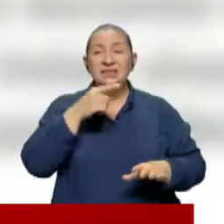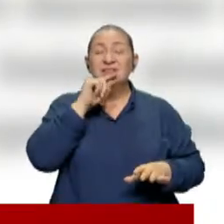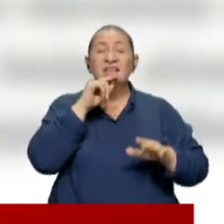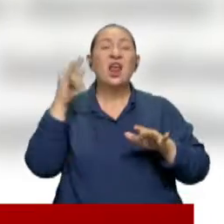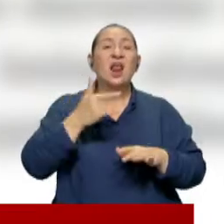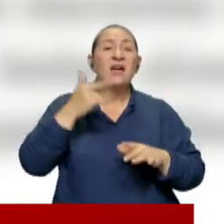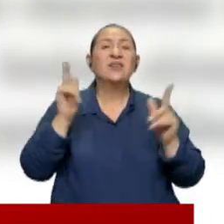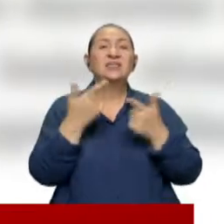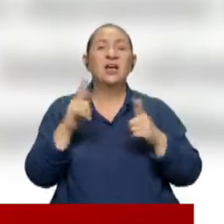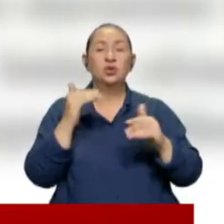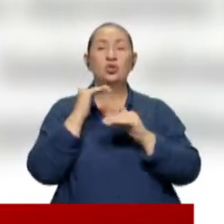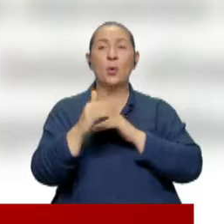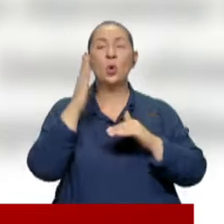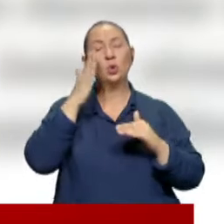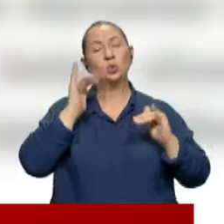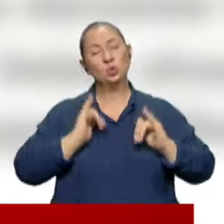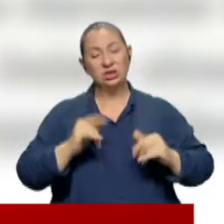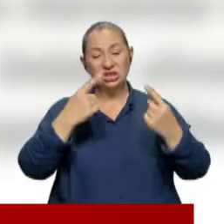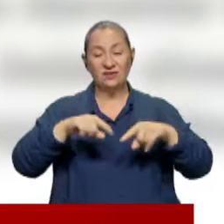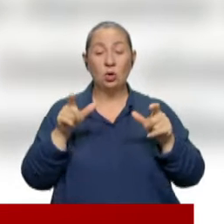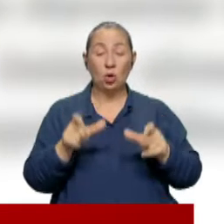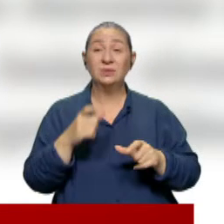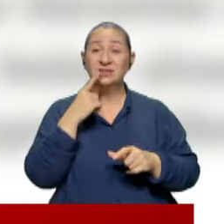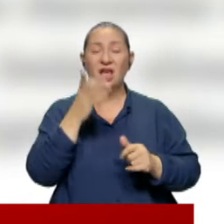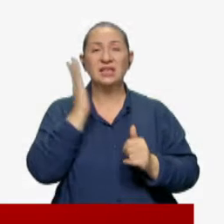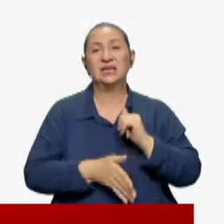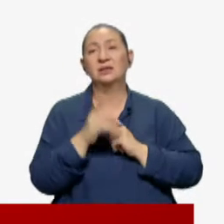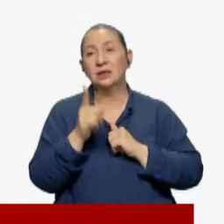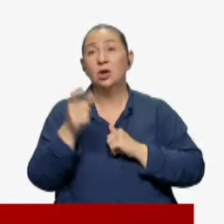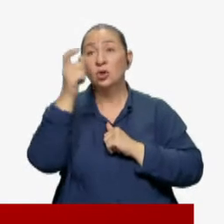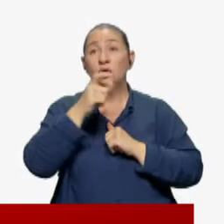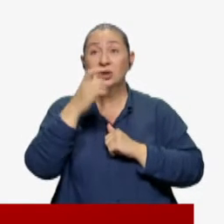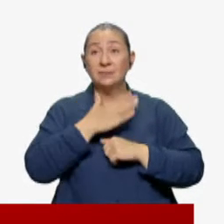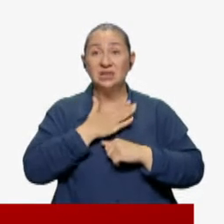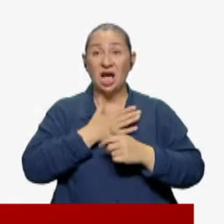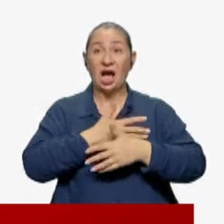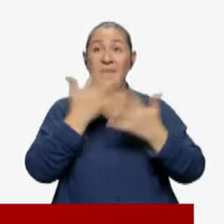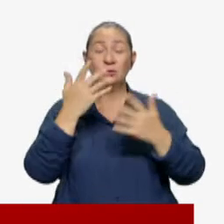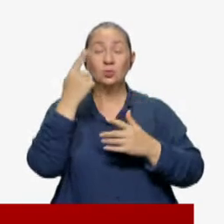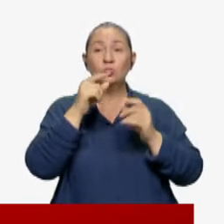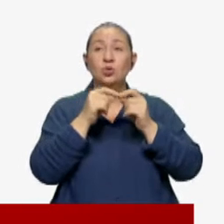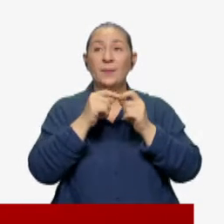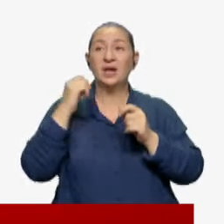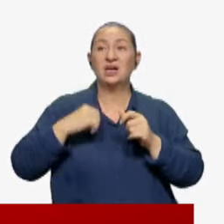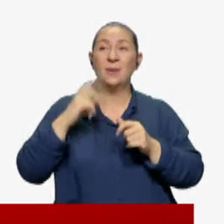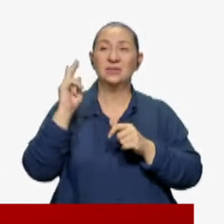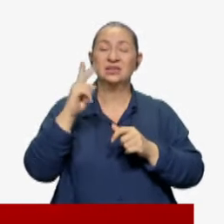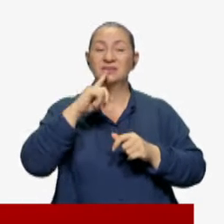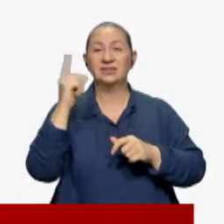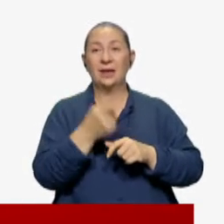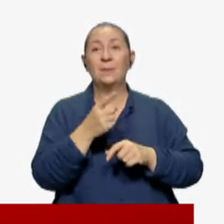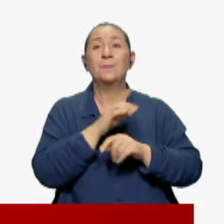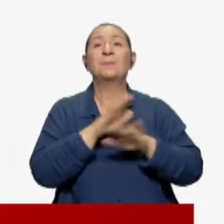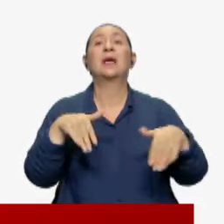Zeytinli Rock Festivali ni toplumun huzuru çevrenin korunması diyerek yasakladı Türkiye'mizin aydınlık yüzü Burhaniye miz Kaymakamlığı